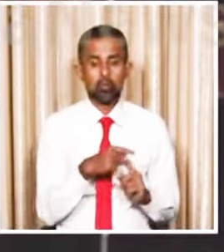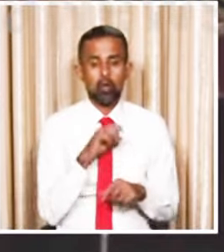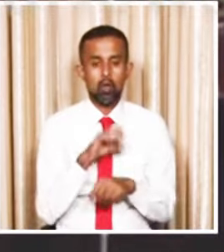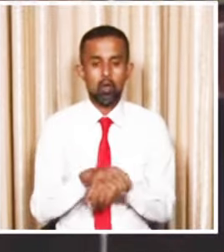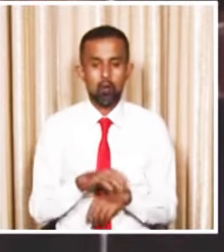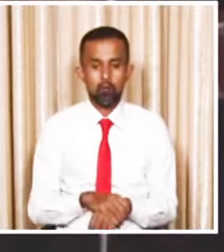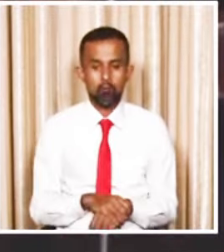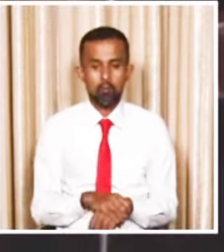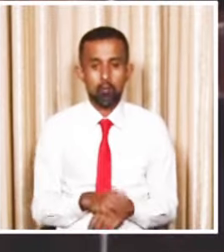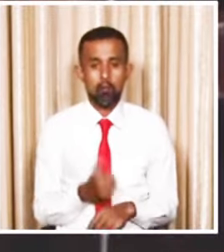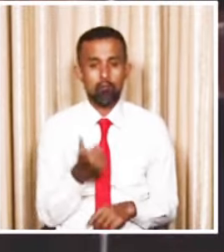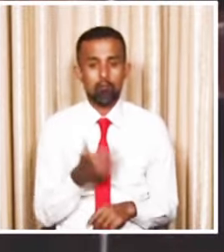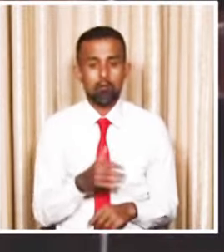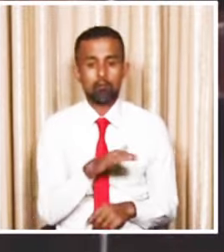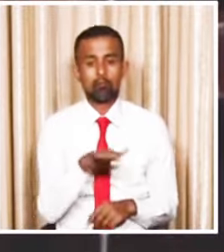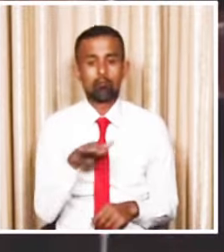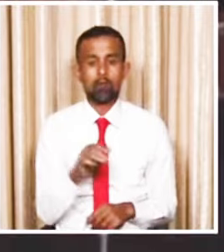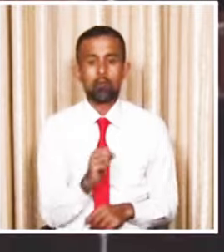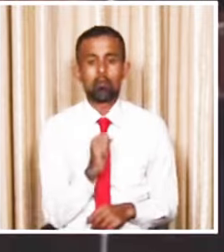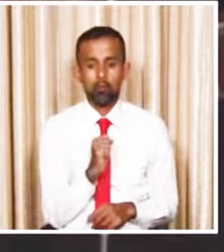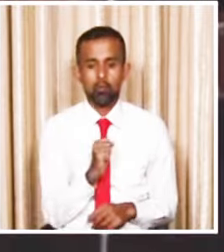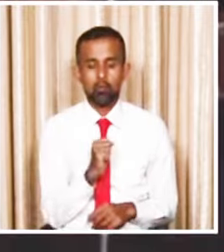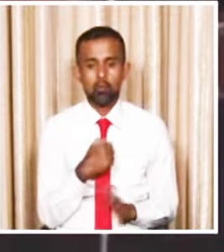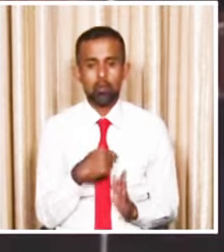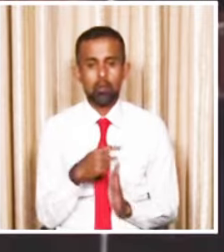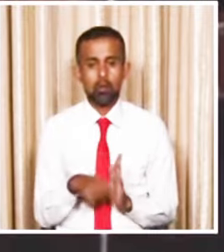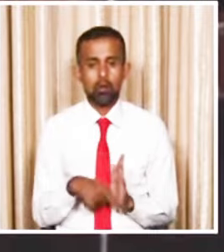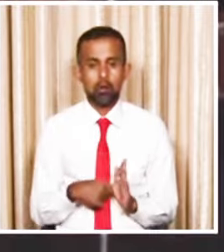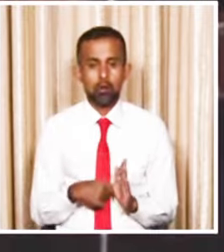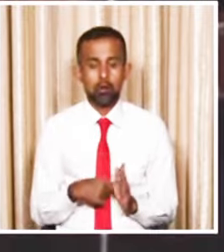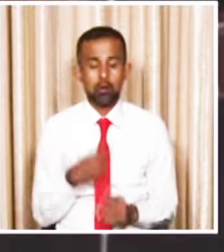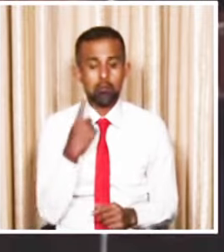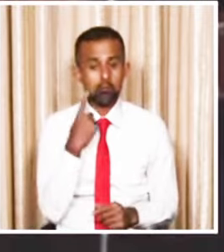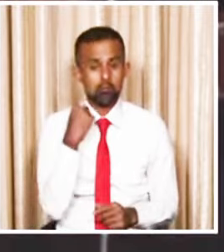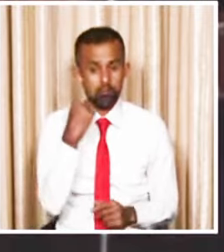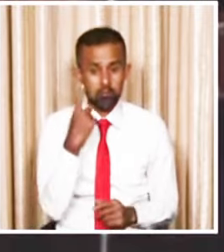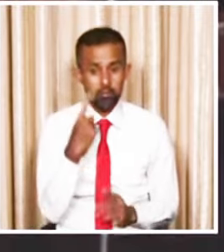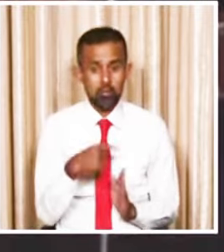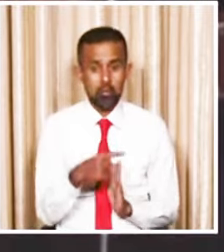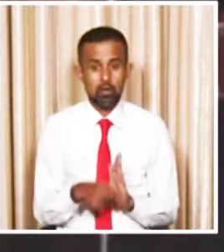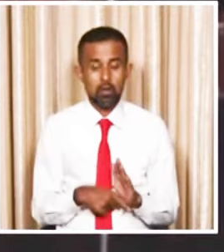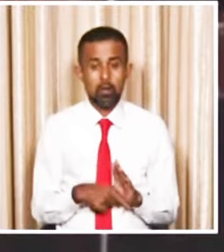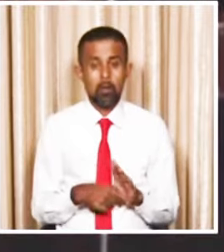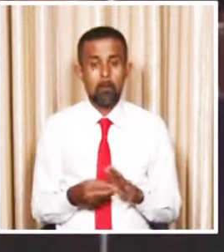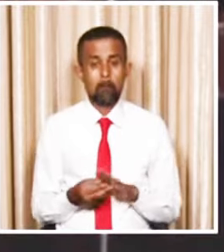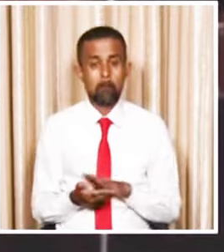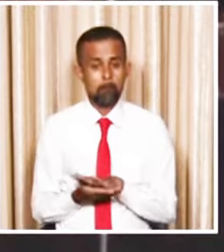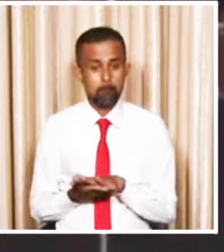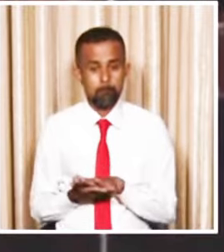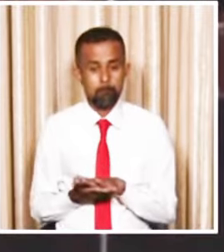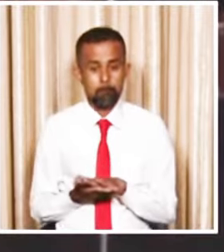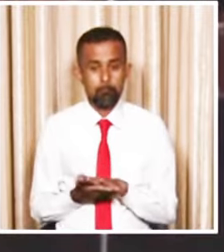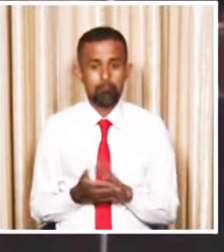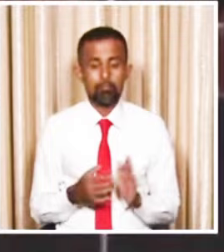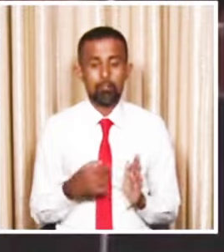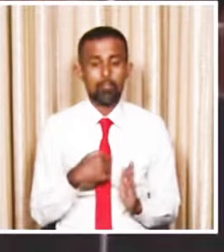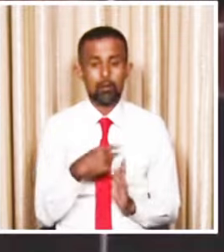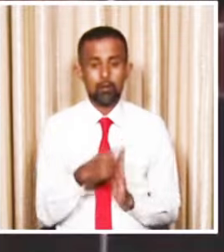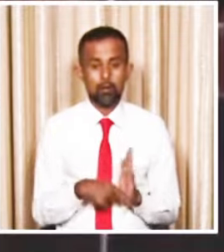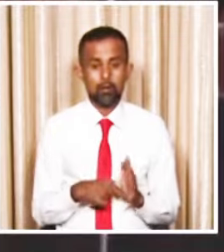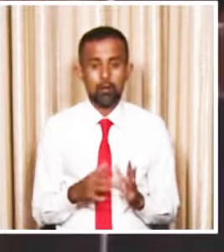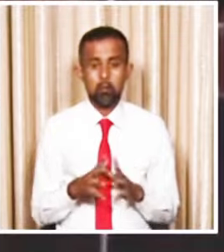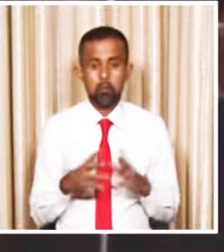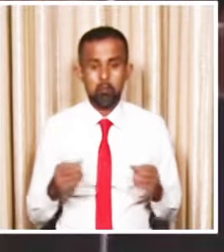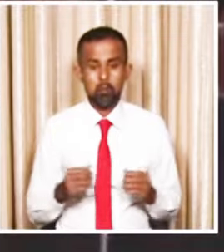హందునాగతయుతు సువిశేష శ్రేష్ఠ మనోద అపేరటే తీన హెకియావన్ అపేరటే భూగోళ పీఠీమ అపేరటే